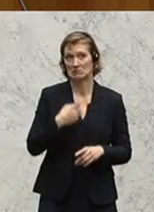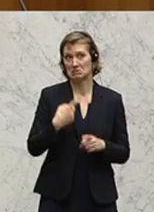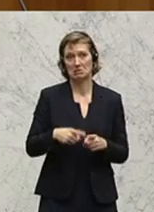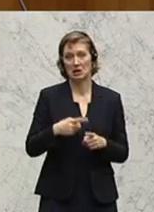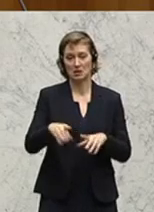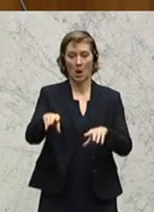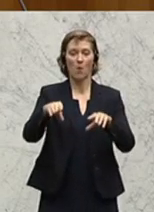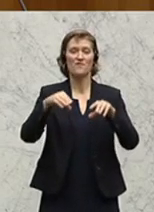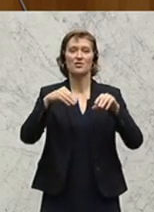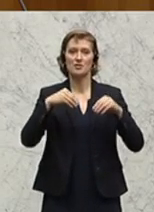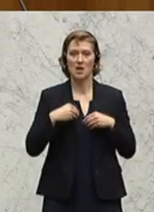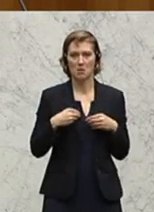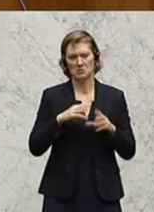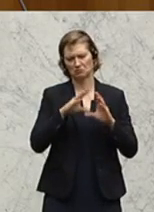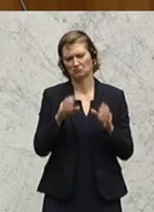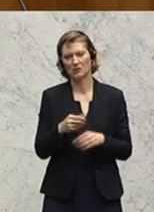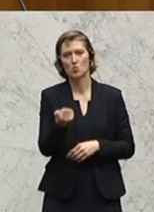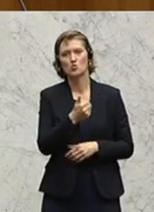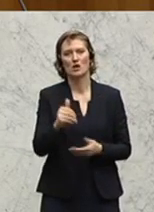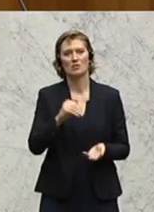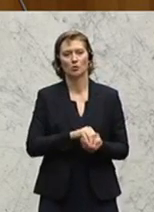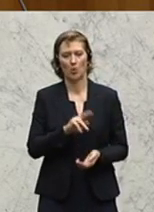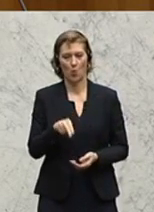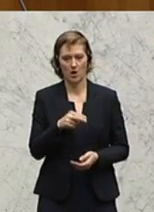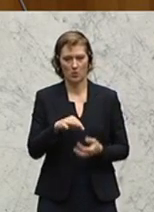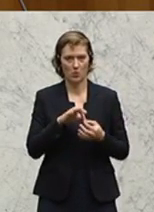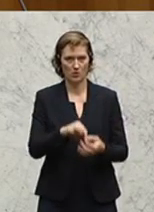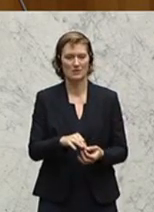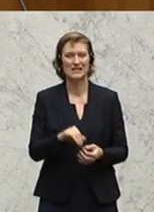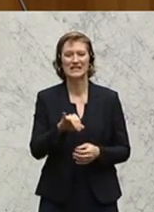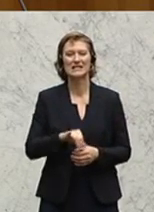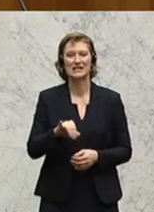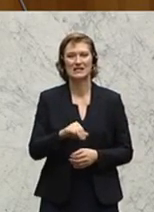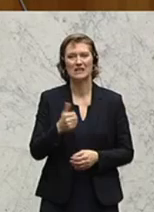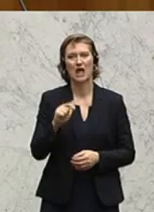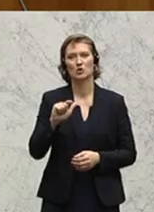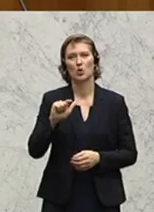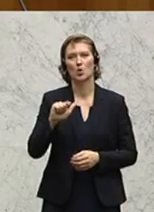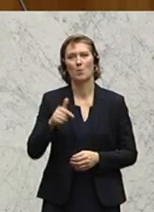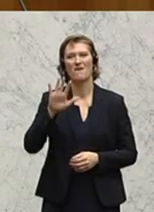Kredit aufgenommen wird mit 100.000 Euro und der variable Zinssatz